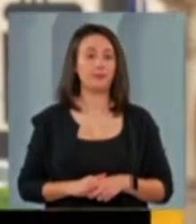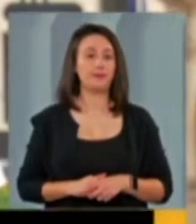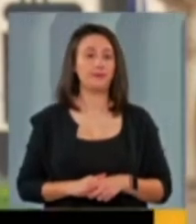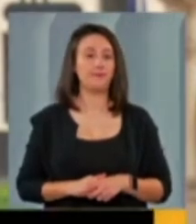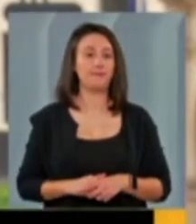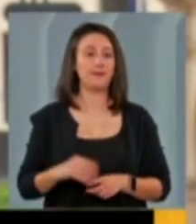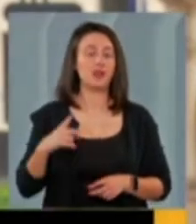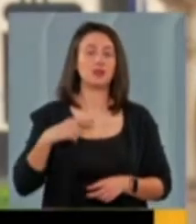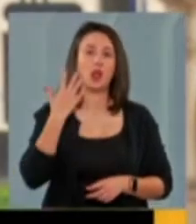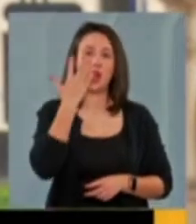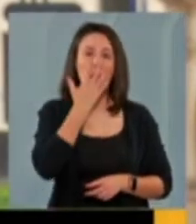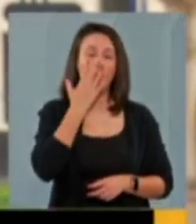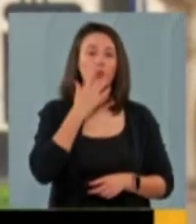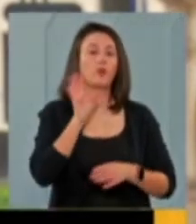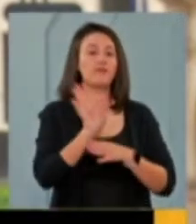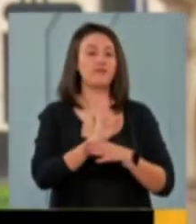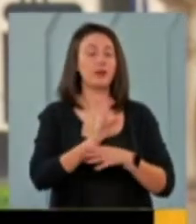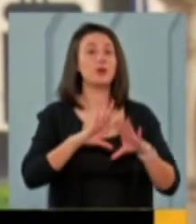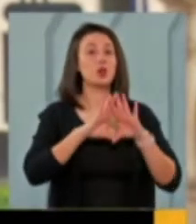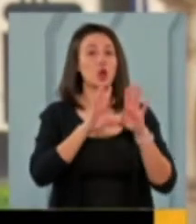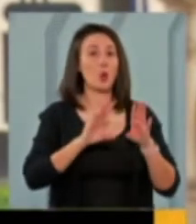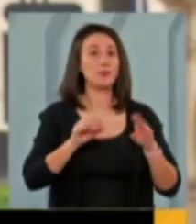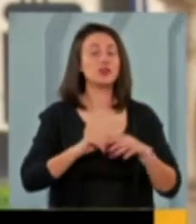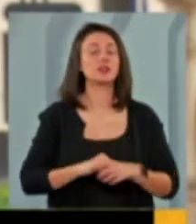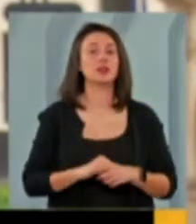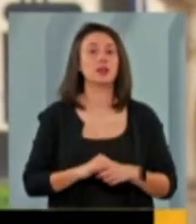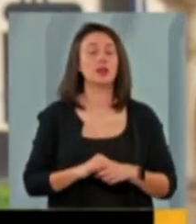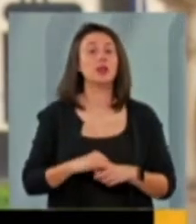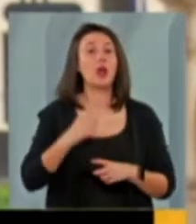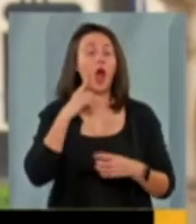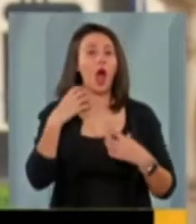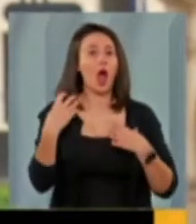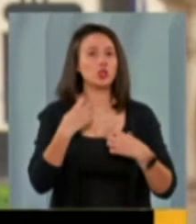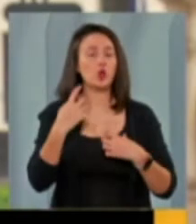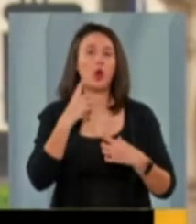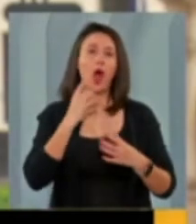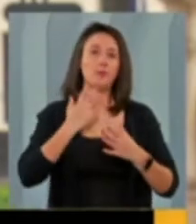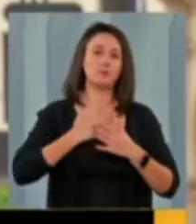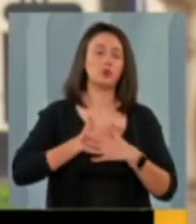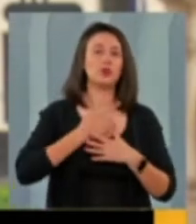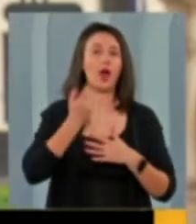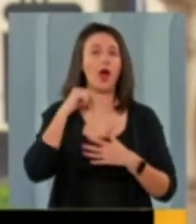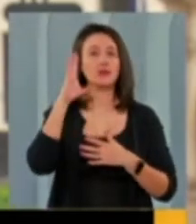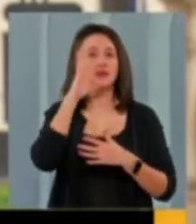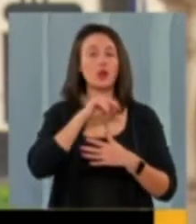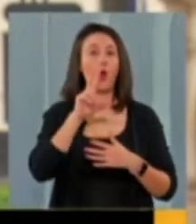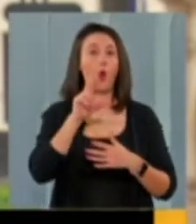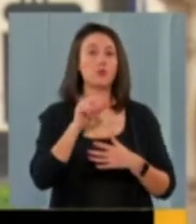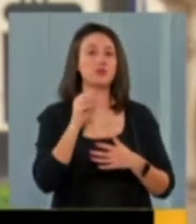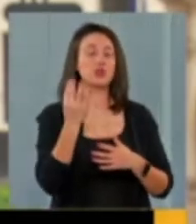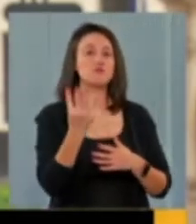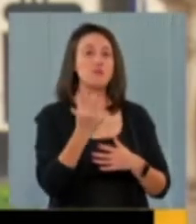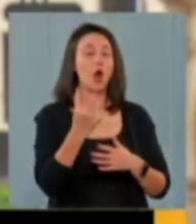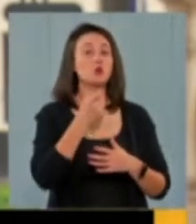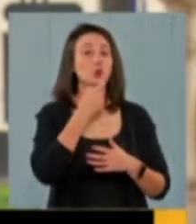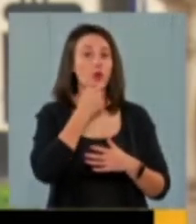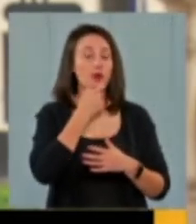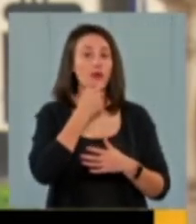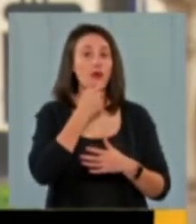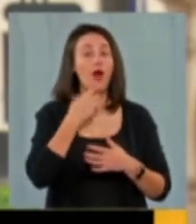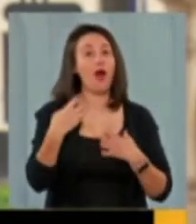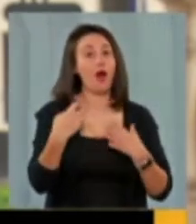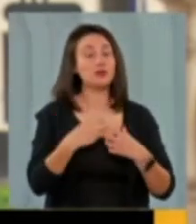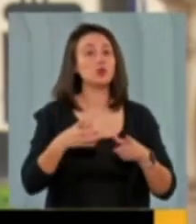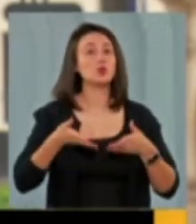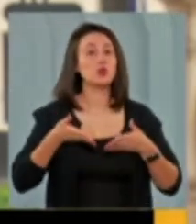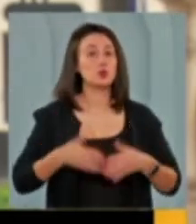Este doliu în lumea filmului românesc. Îndrăgitul actor Remus Mărgineanu s-a stins din viața seară la vârsta de 84 de ani. Artistul născut